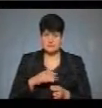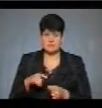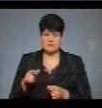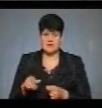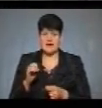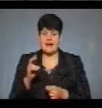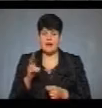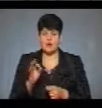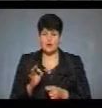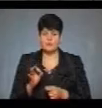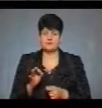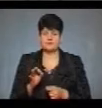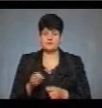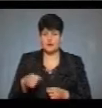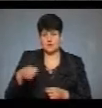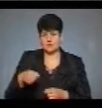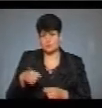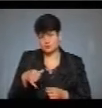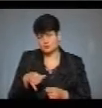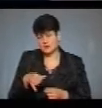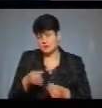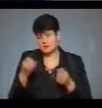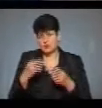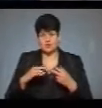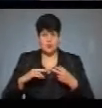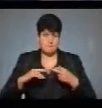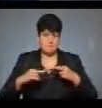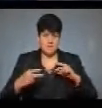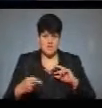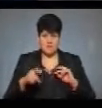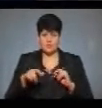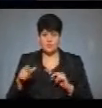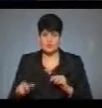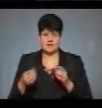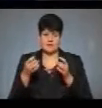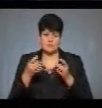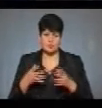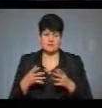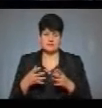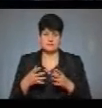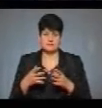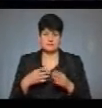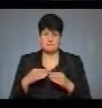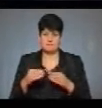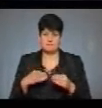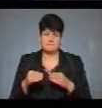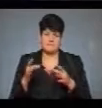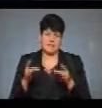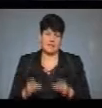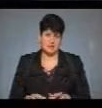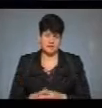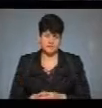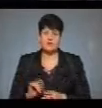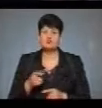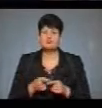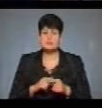от еко-торбочки, які ми просто міняємо у мешканців жителя Тернополя на такі звичайні поліетиленові пакети. Чому